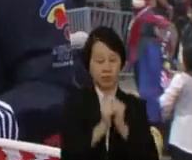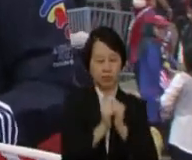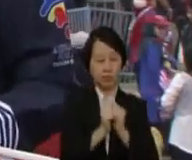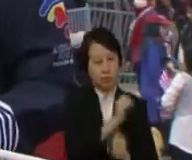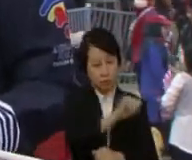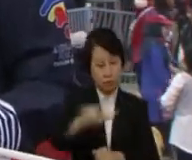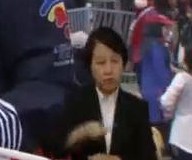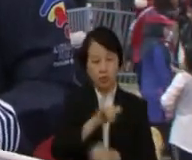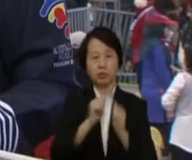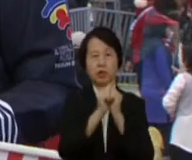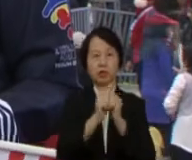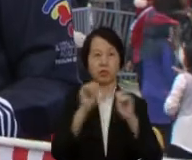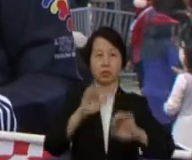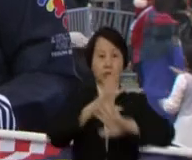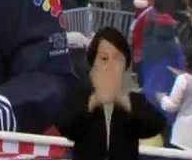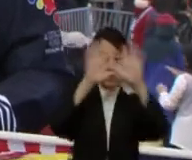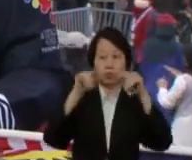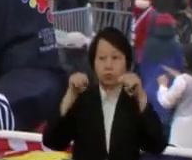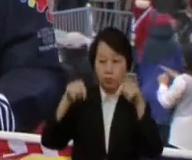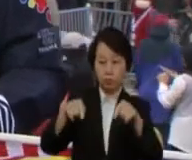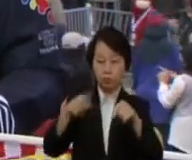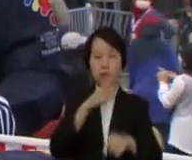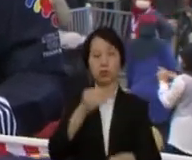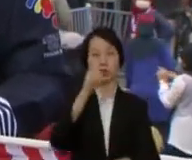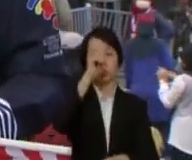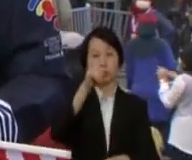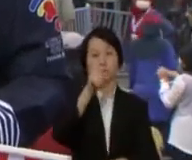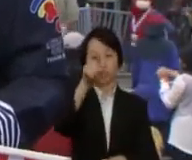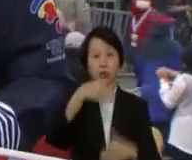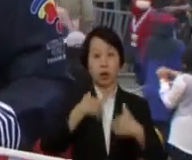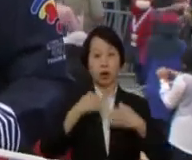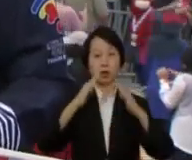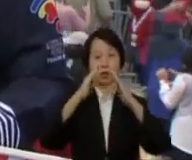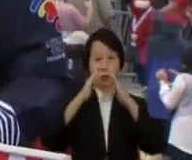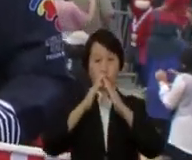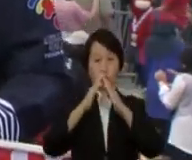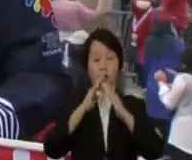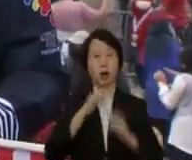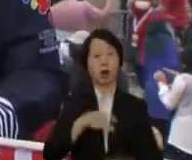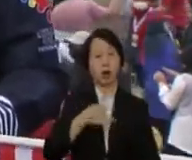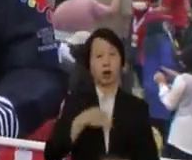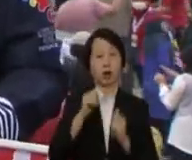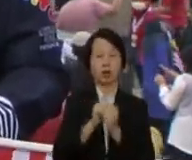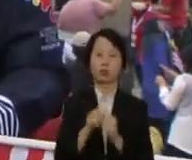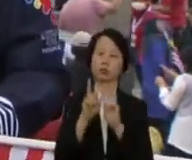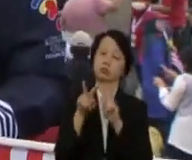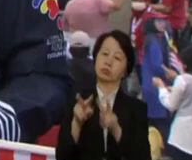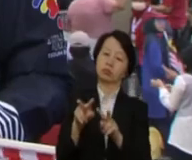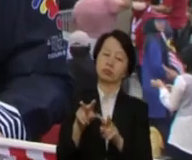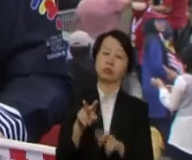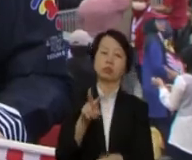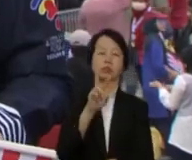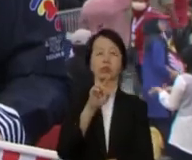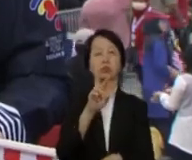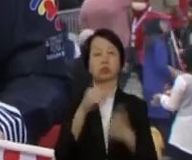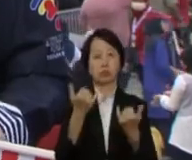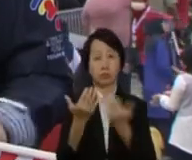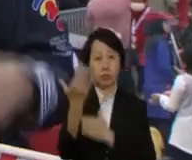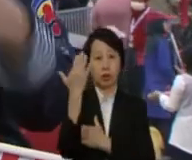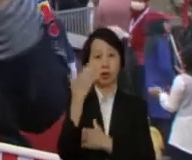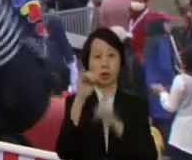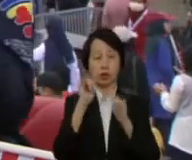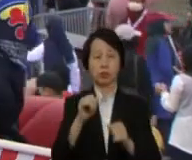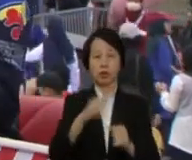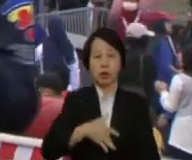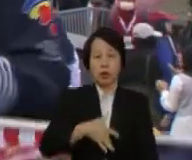kita lihat dengan jelas di sini. Dan sebenarnya, kalau anda berada di rumah sekalipun, saya rasa dengan menyaksikan rancangan kami pada pagi ini, anda